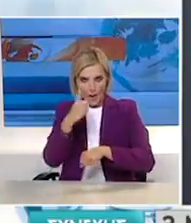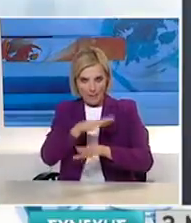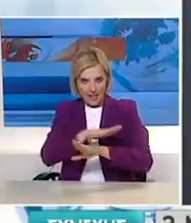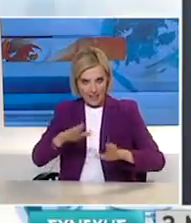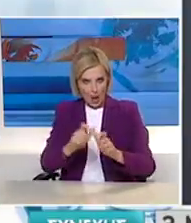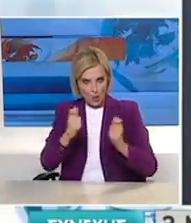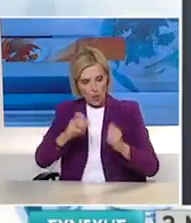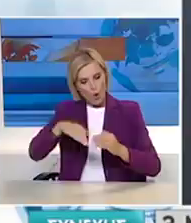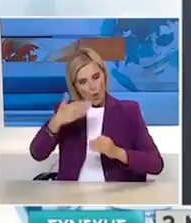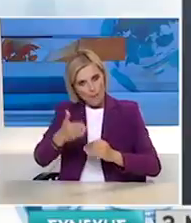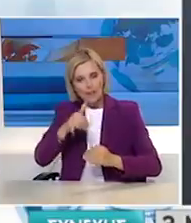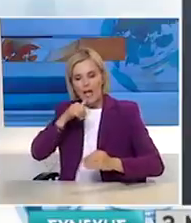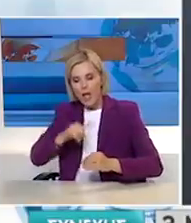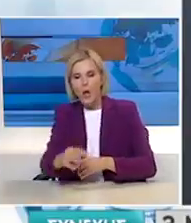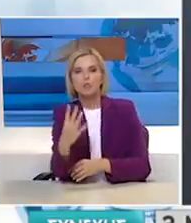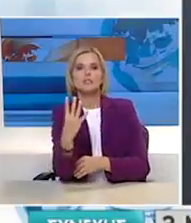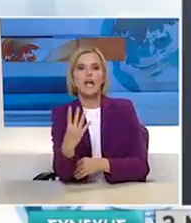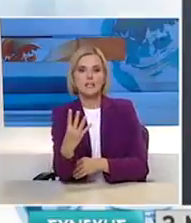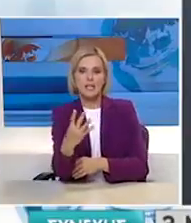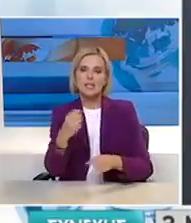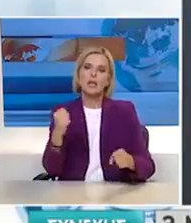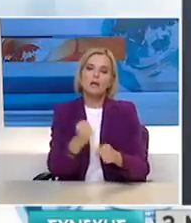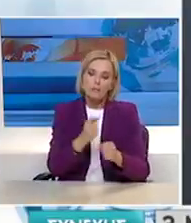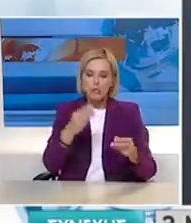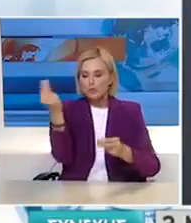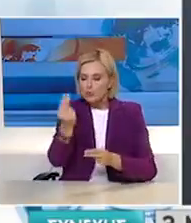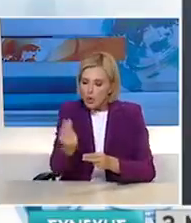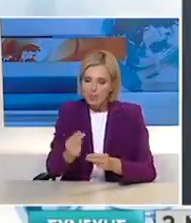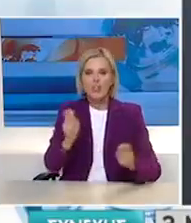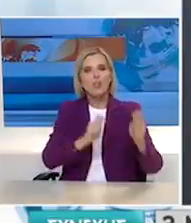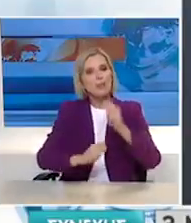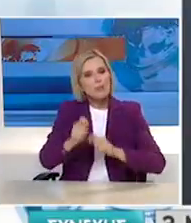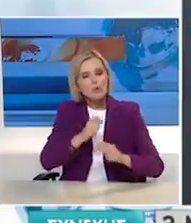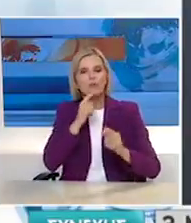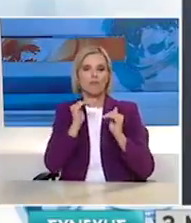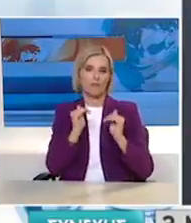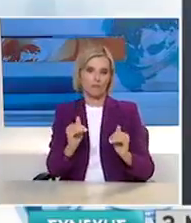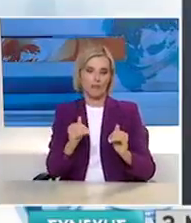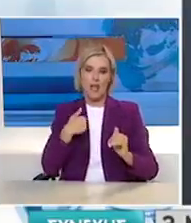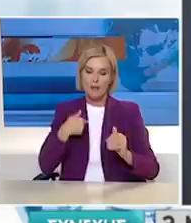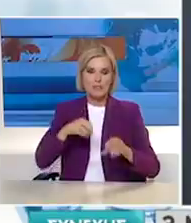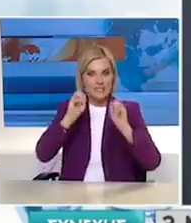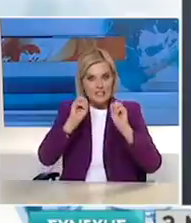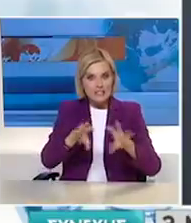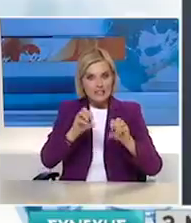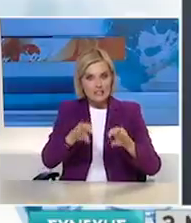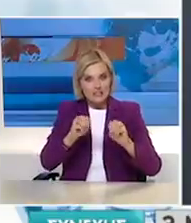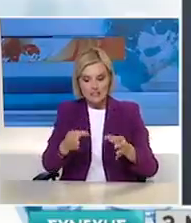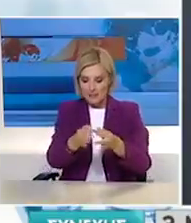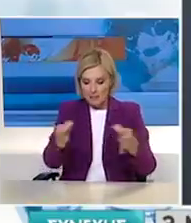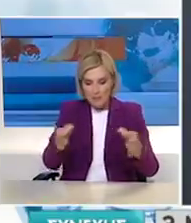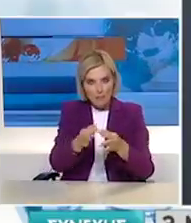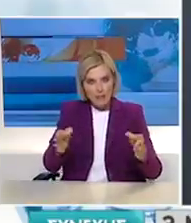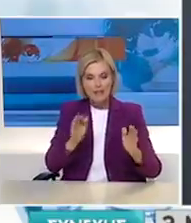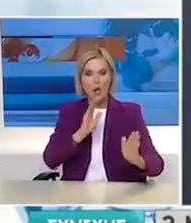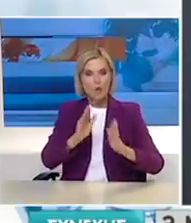συγκεκριμένες προδιαγραφές που θα σέβονται τις οδηγίες του ΕΟΔΗ ως προς τις αποστάσεις, τη δυναμικότητα, την εκπεριτροπής λειτουργία, τα μέτρα